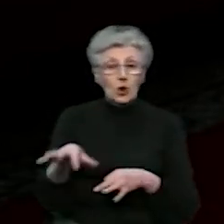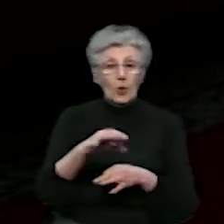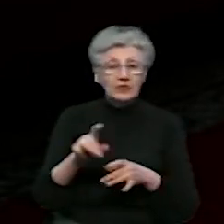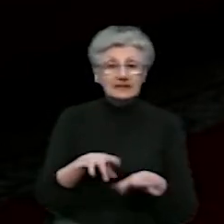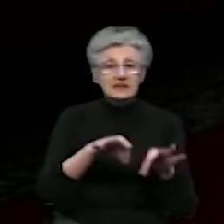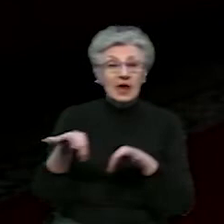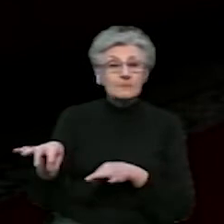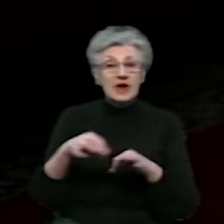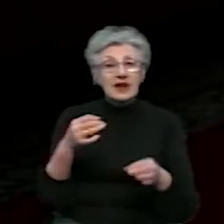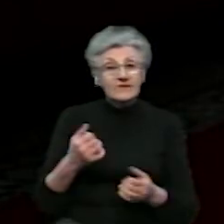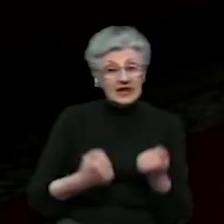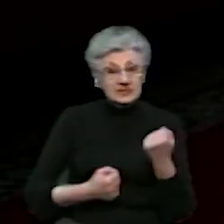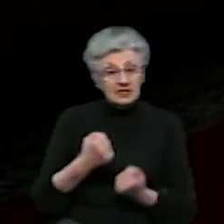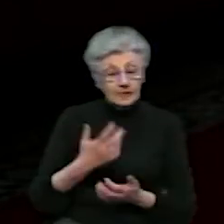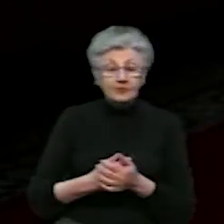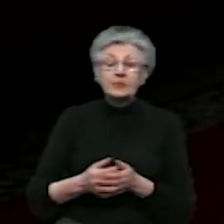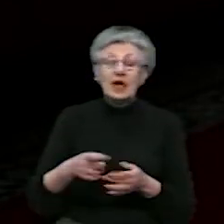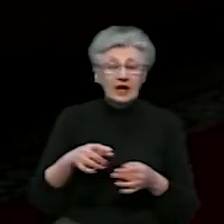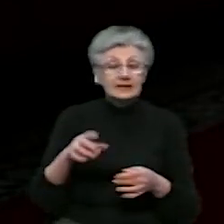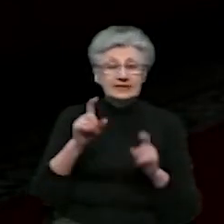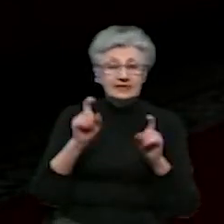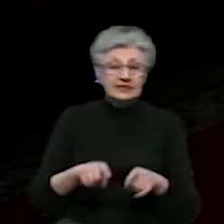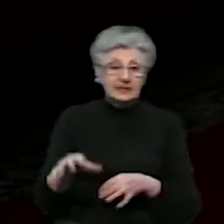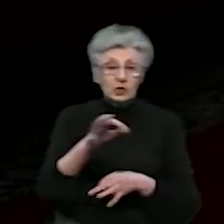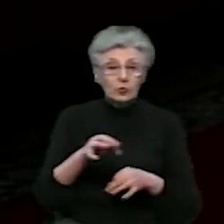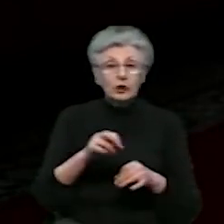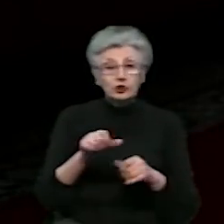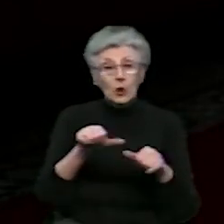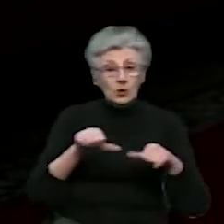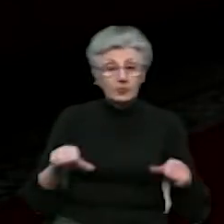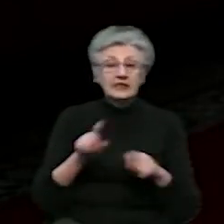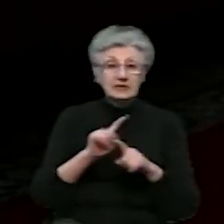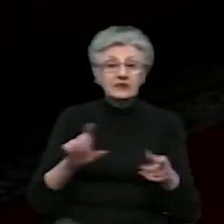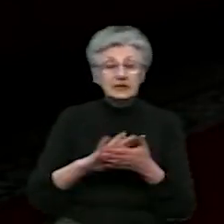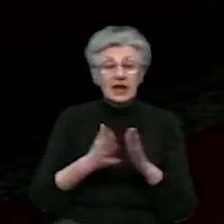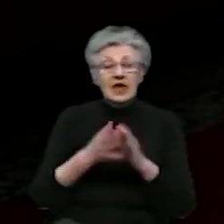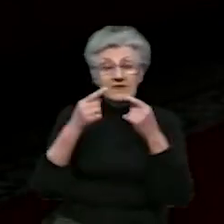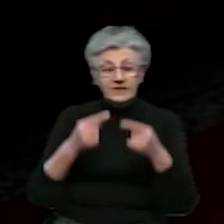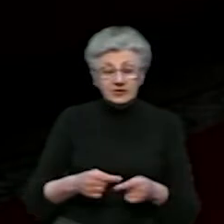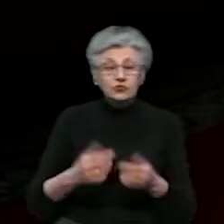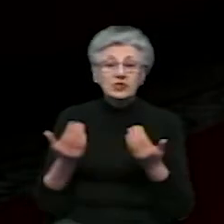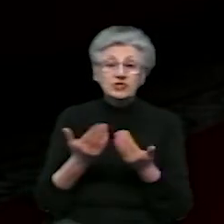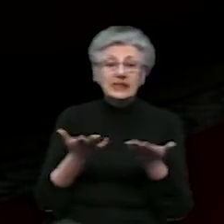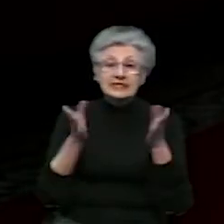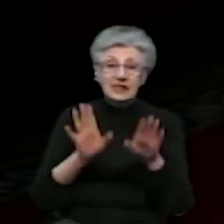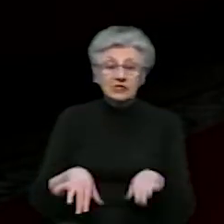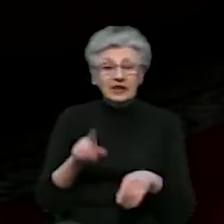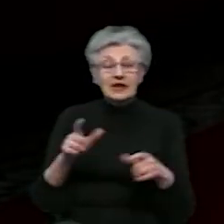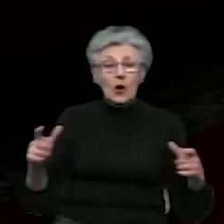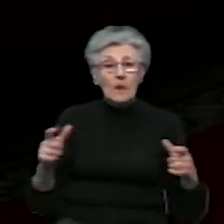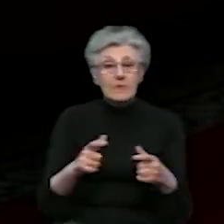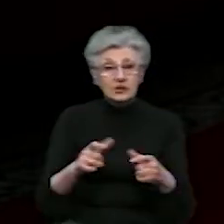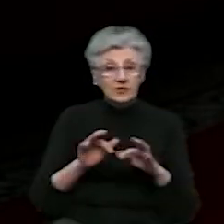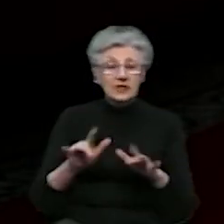засідання обласної комісії з надзвичайних ситуацій, яка визначить, чи залишати ті обмежувальні заходи, які є, чи навпаки